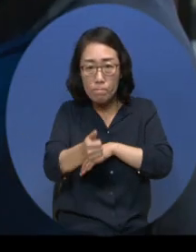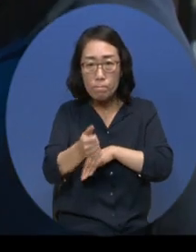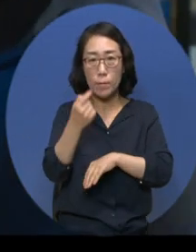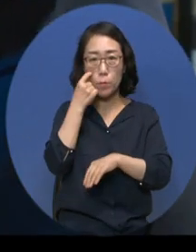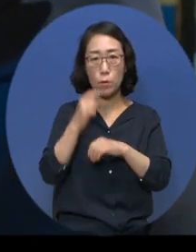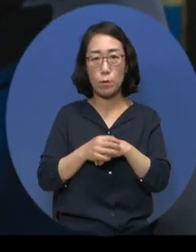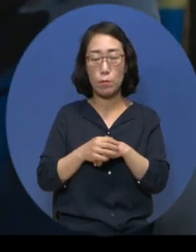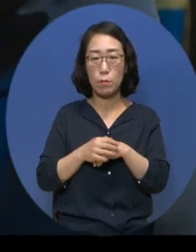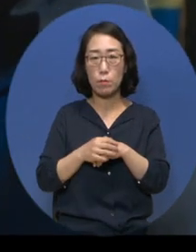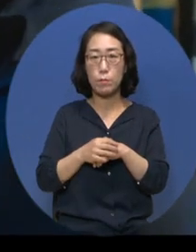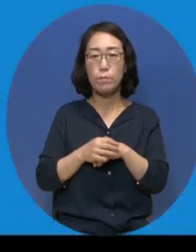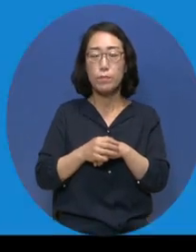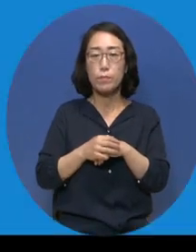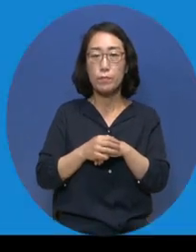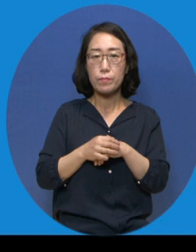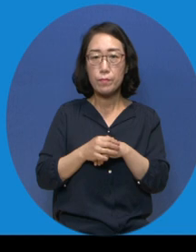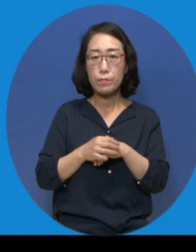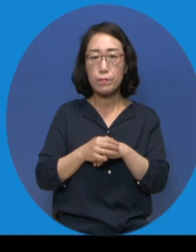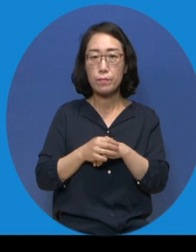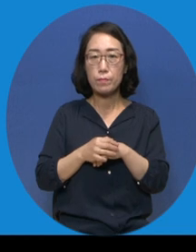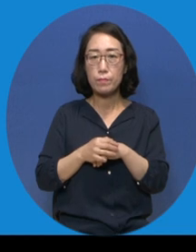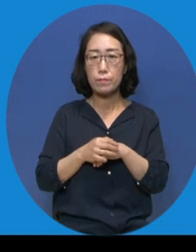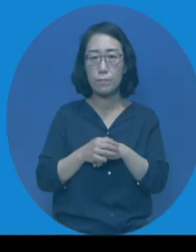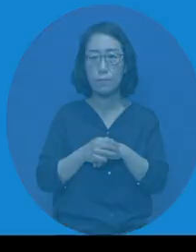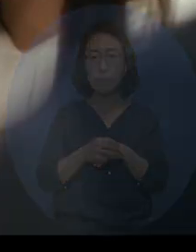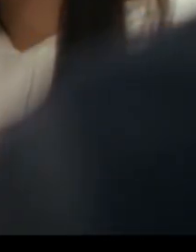분이래? 내가 유리 아빠다.